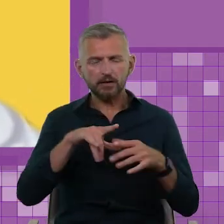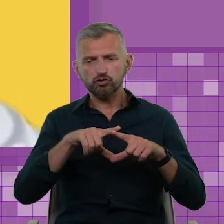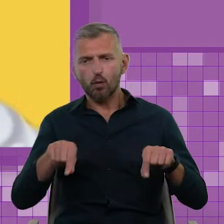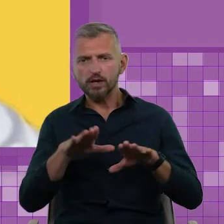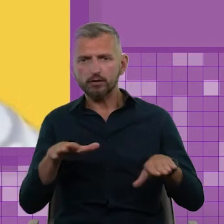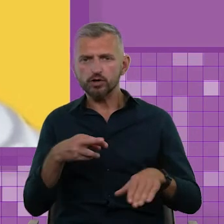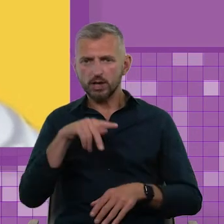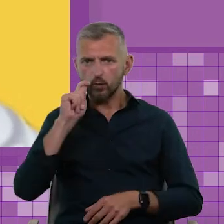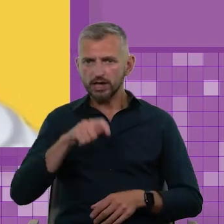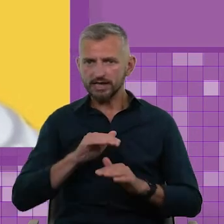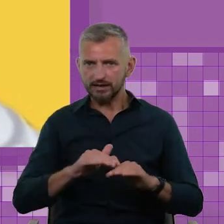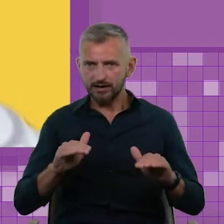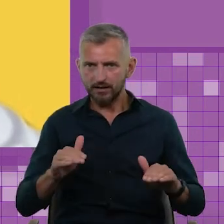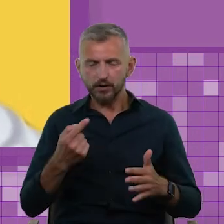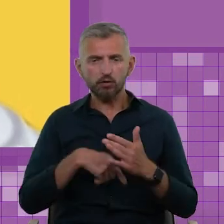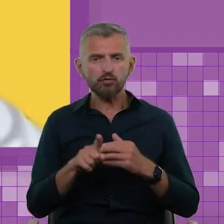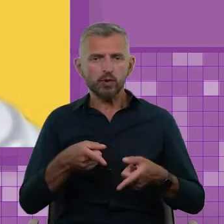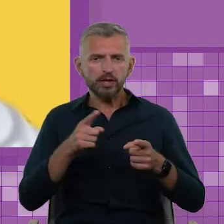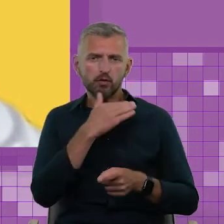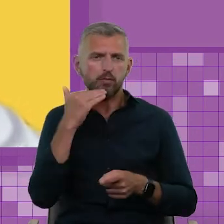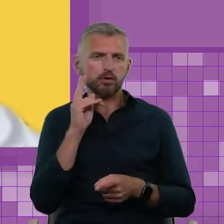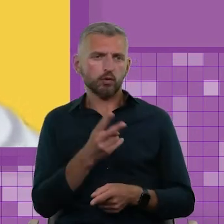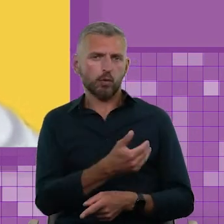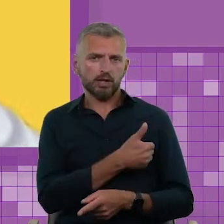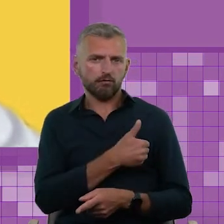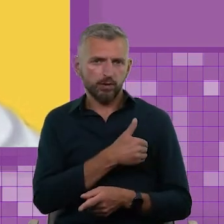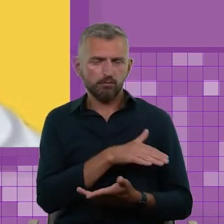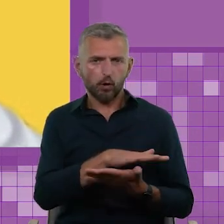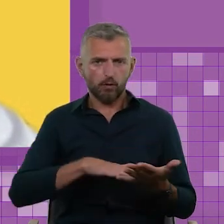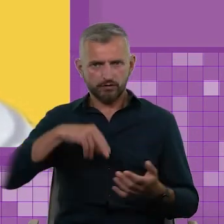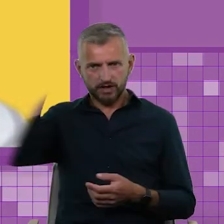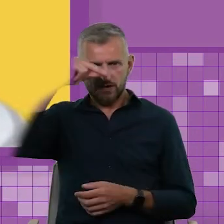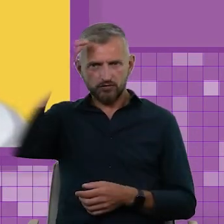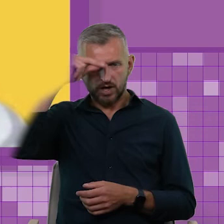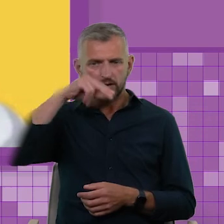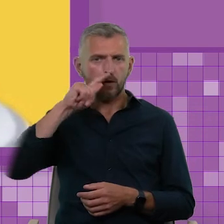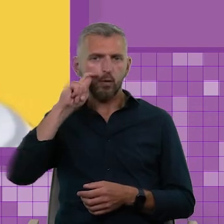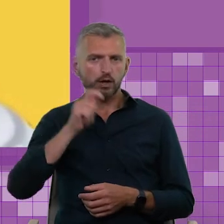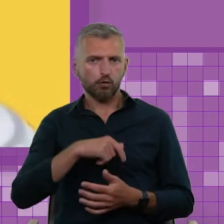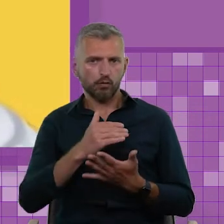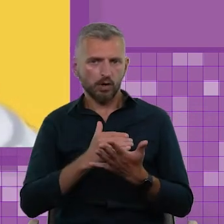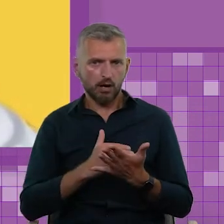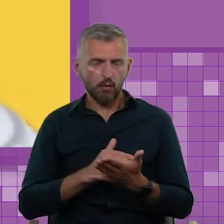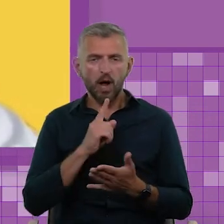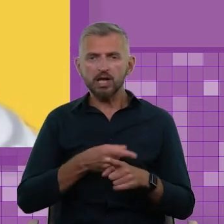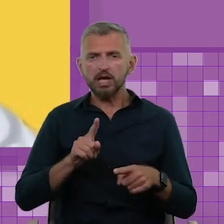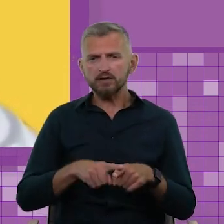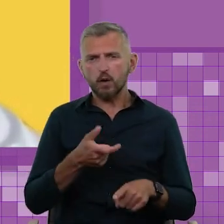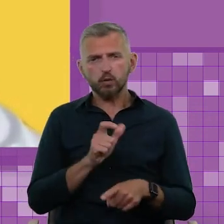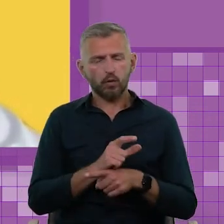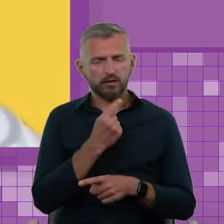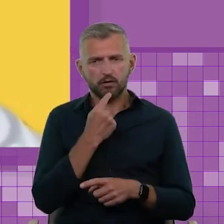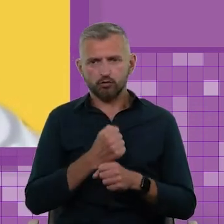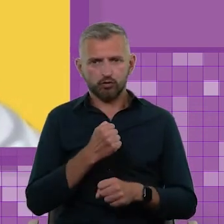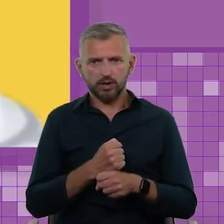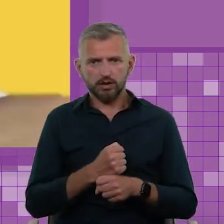для українських дітей. Тому що дійсно багато хто хотів би продовжувати навчатися, да, за українською програмою, але це досить складно зробити,